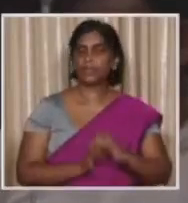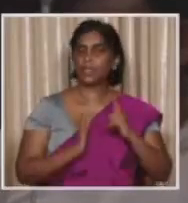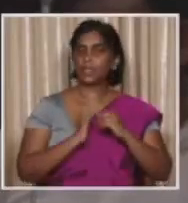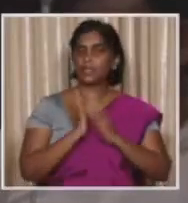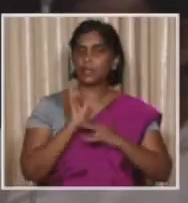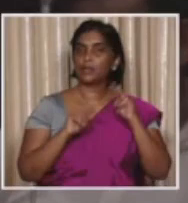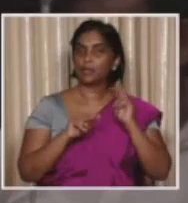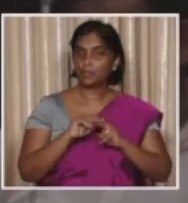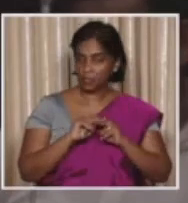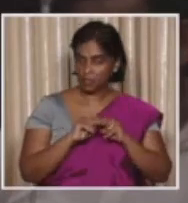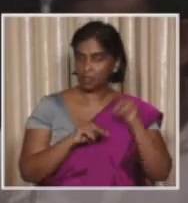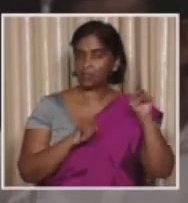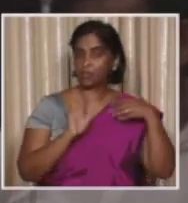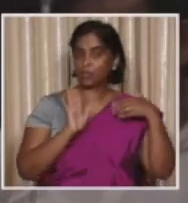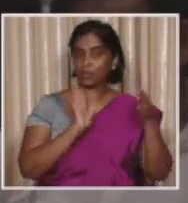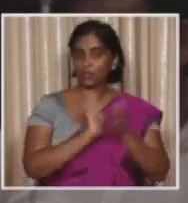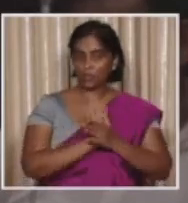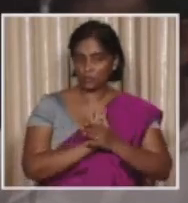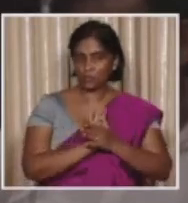ജാത്യന്തര മൂല്യ അറമുതൽ അത് സമഗ്